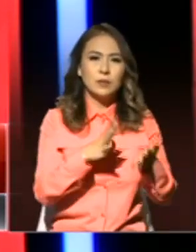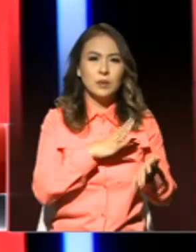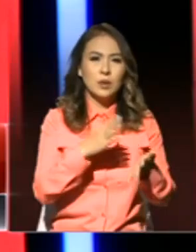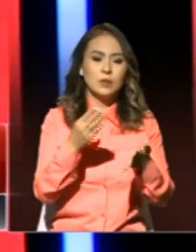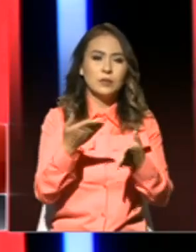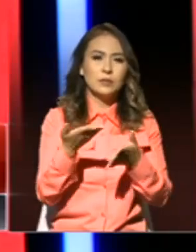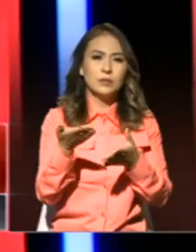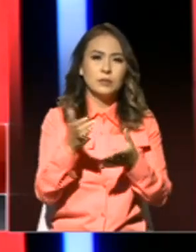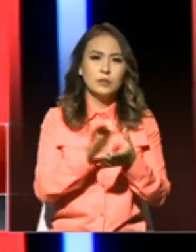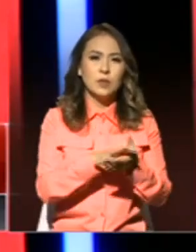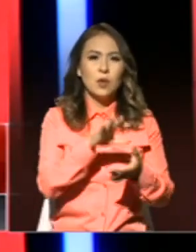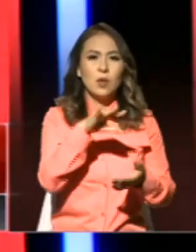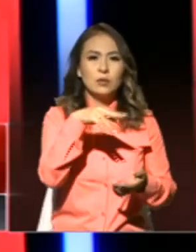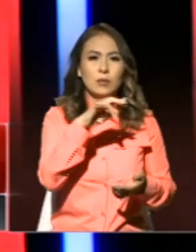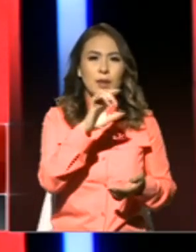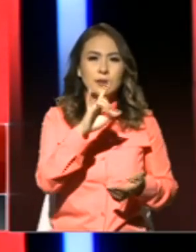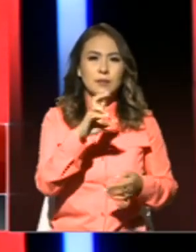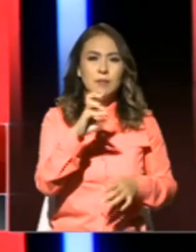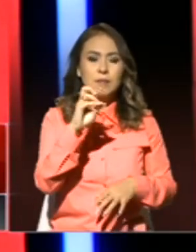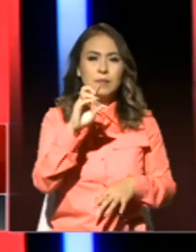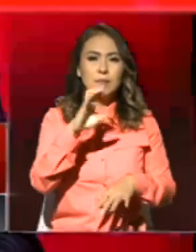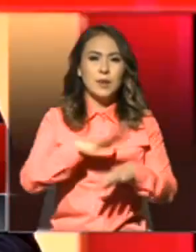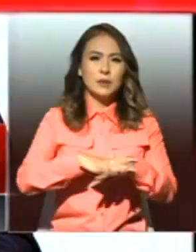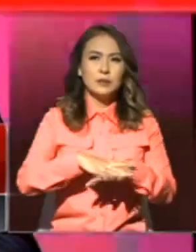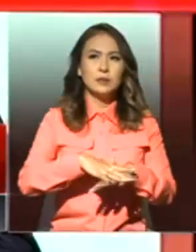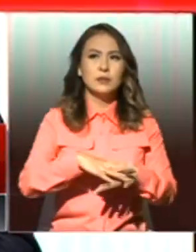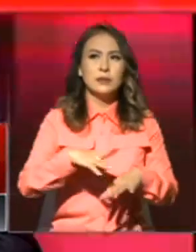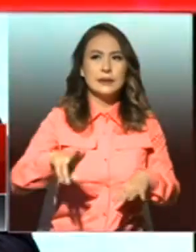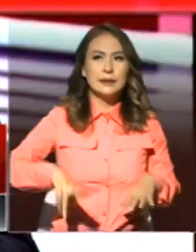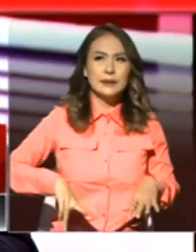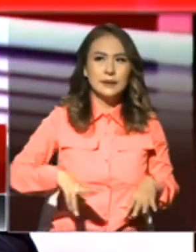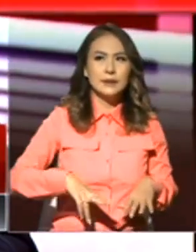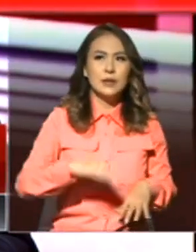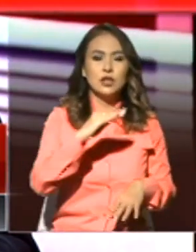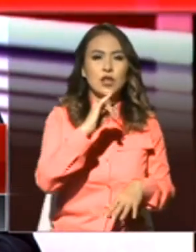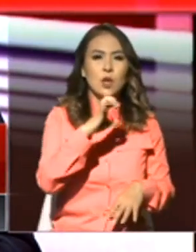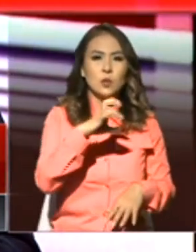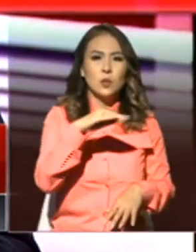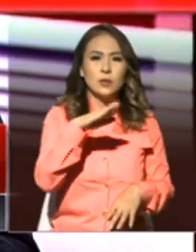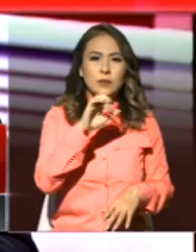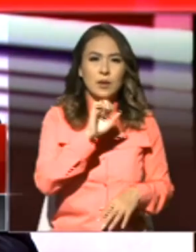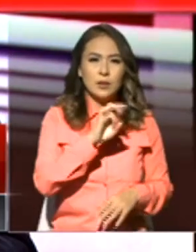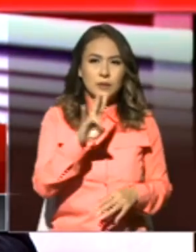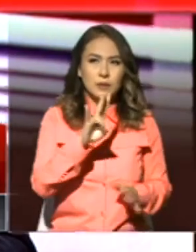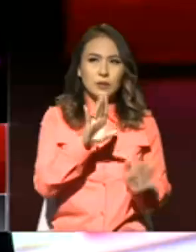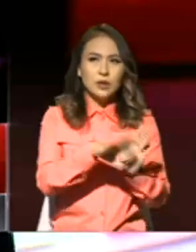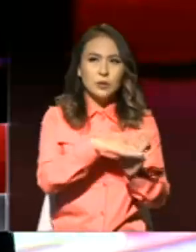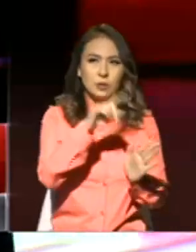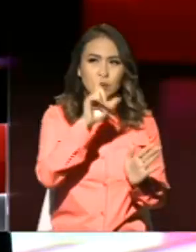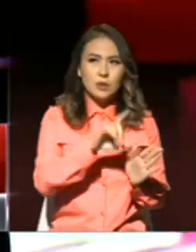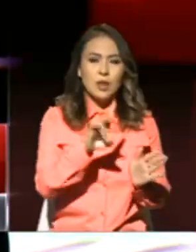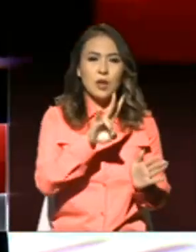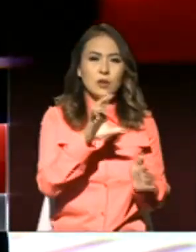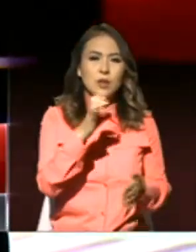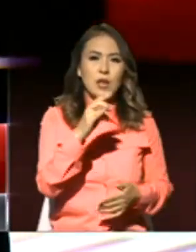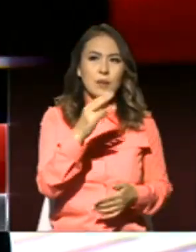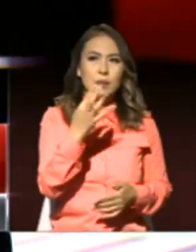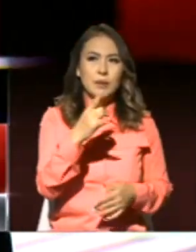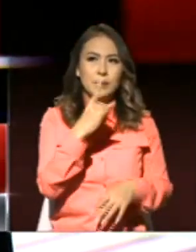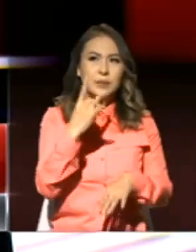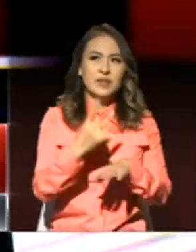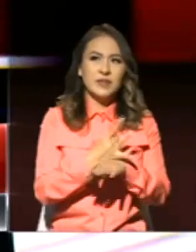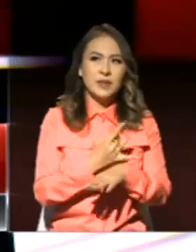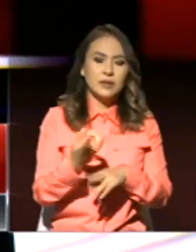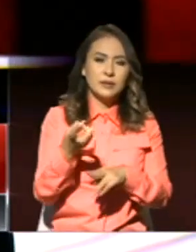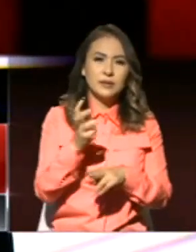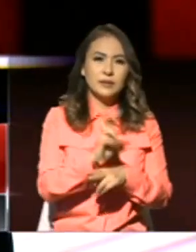банк орталық филиал директоры Жансұлтан Матай. Парламент мәжілісінің депутаты Наурыз Сайлаубай. Бірінші рет келіп тұрсыз ғой біздің